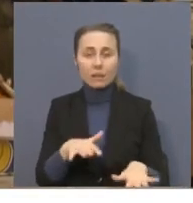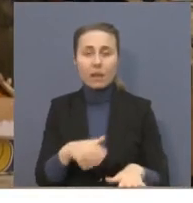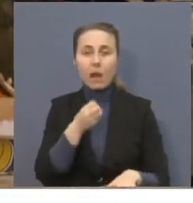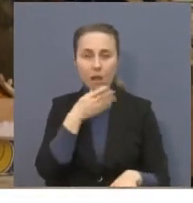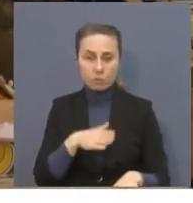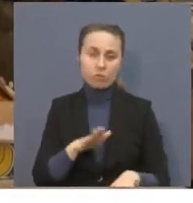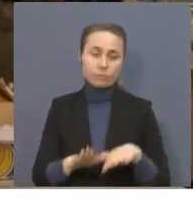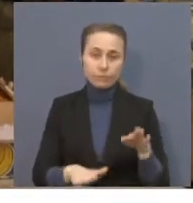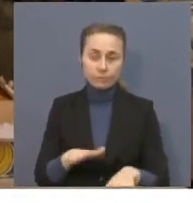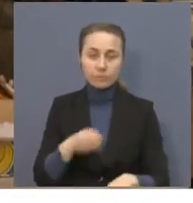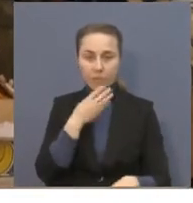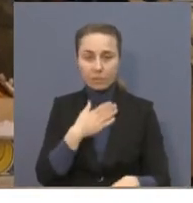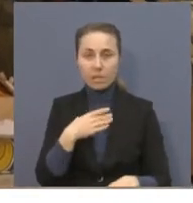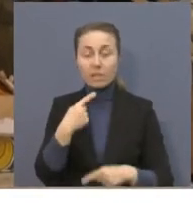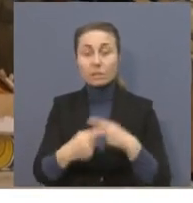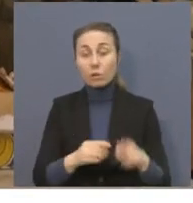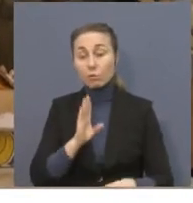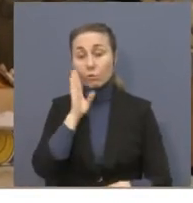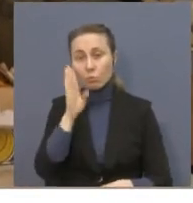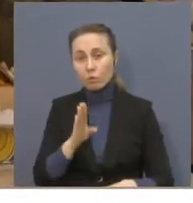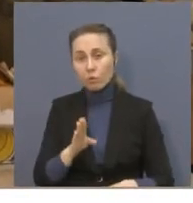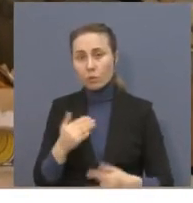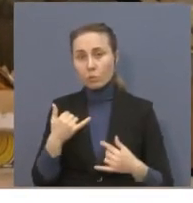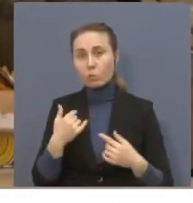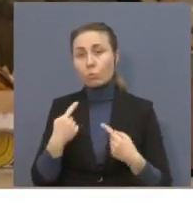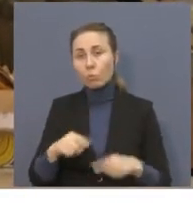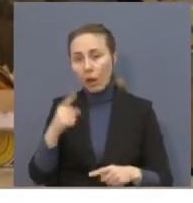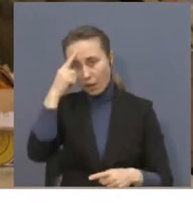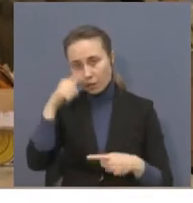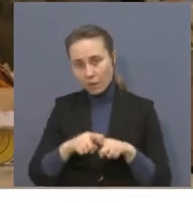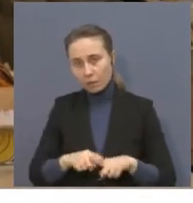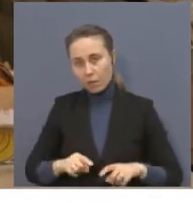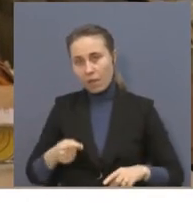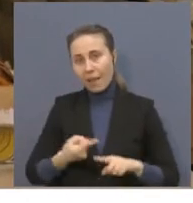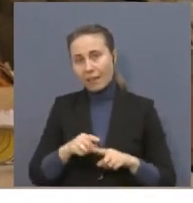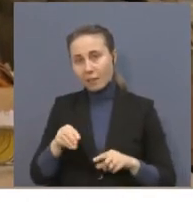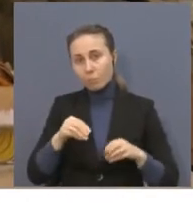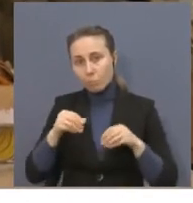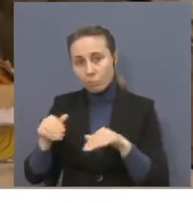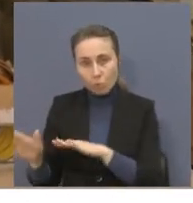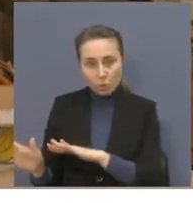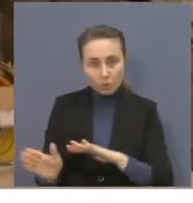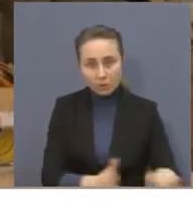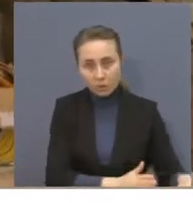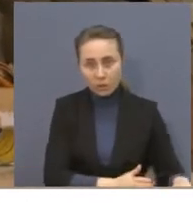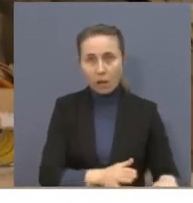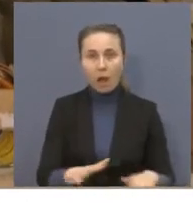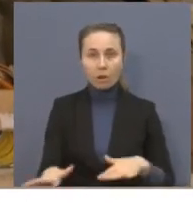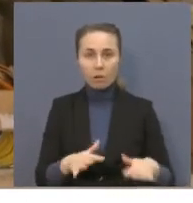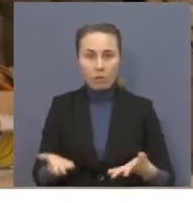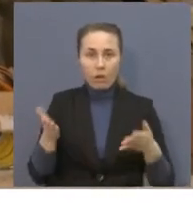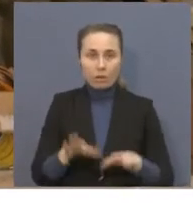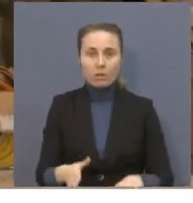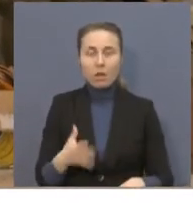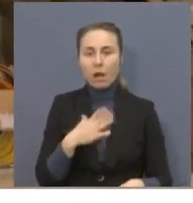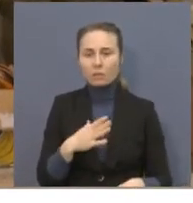хорошо, все. На следующее утро проехал другая техника, этот песок весь смела, а гололед как был и остался.